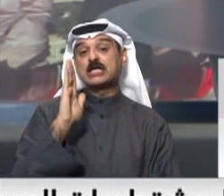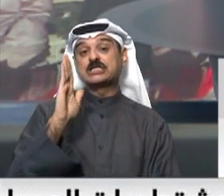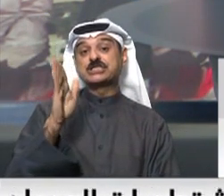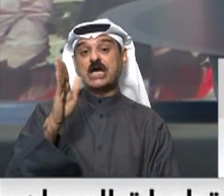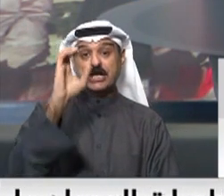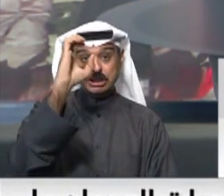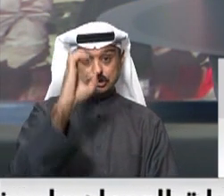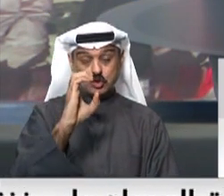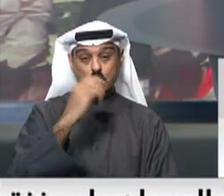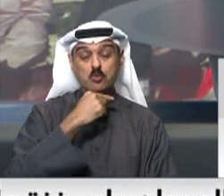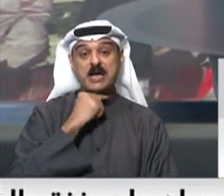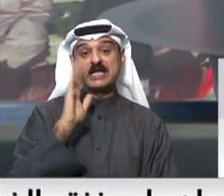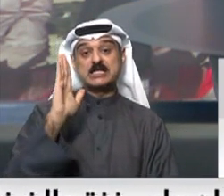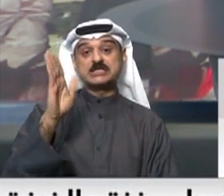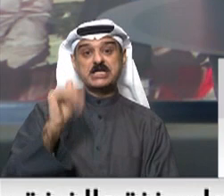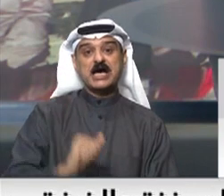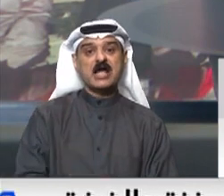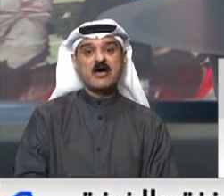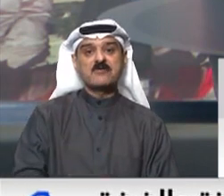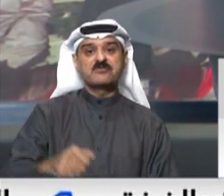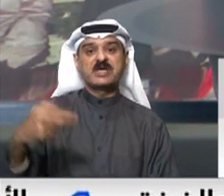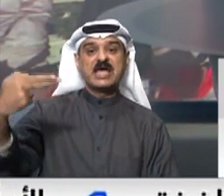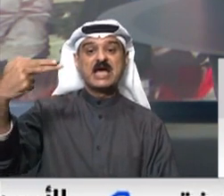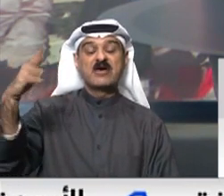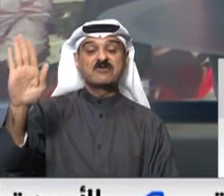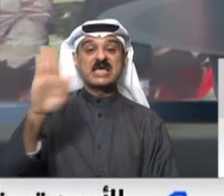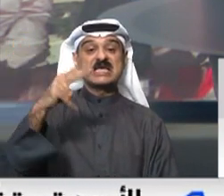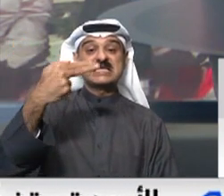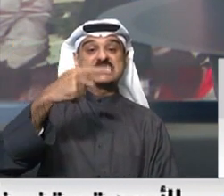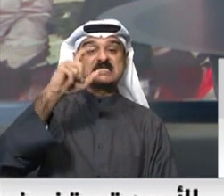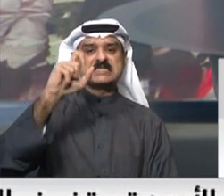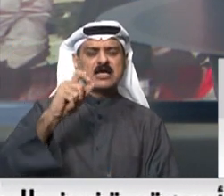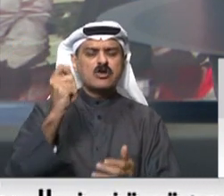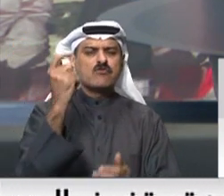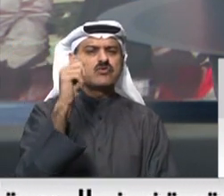الأكبر في تاريخ دولة الكويت بقيمة تجاوز